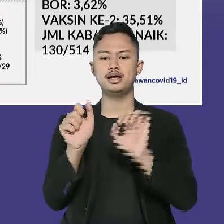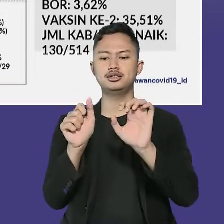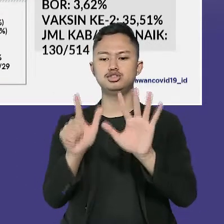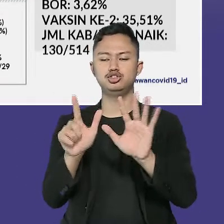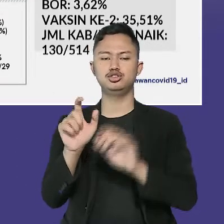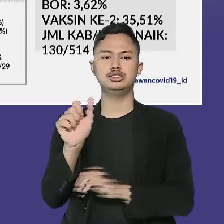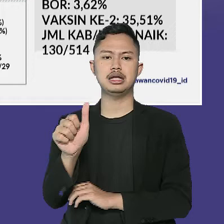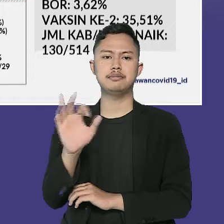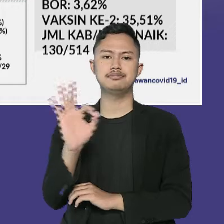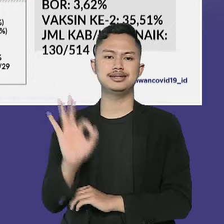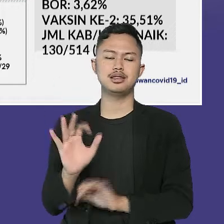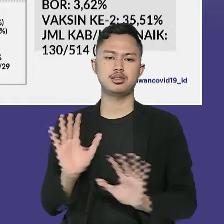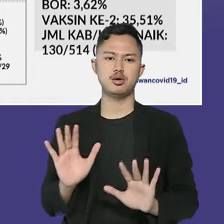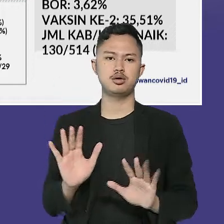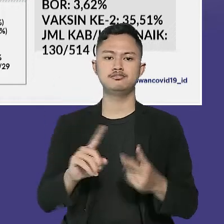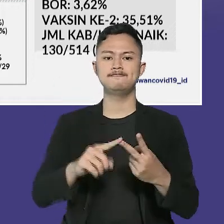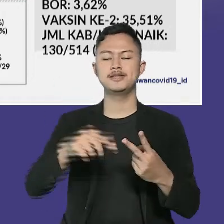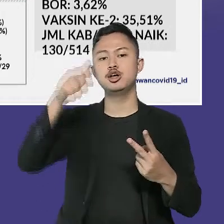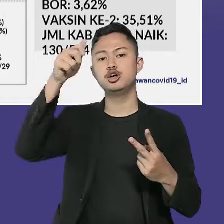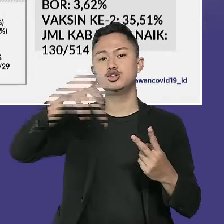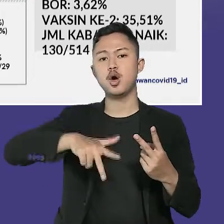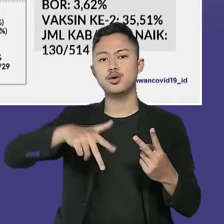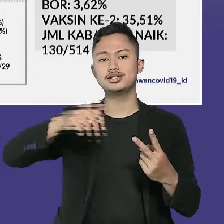20,76%, Sulawesi Utara